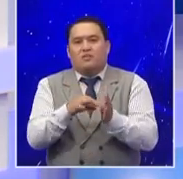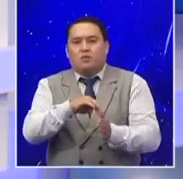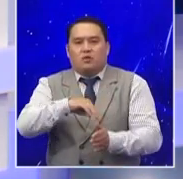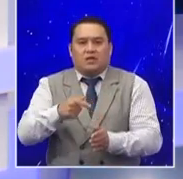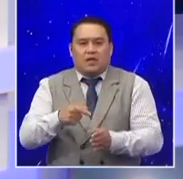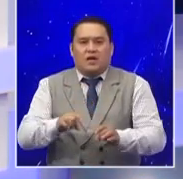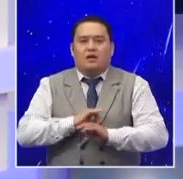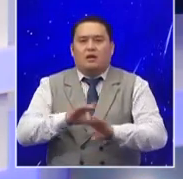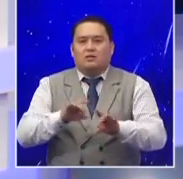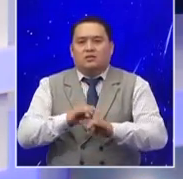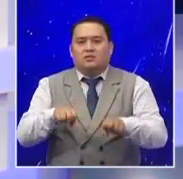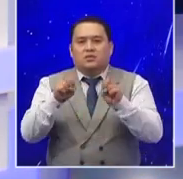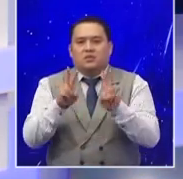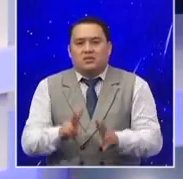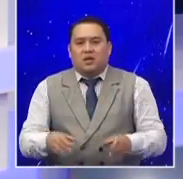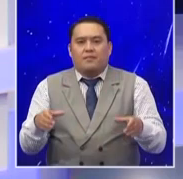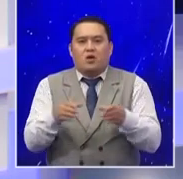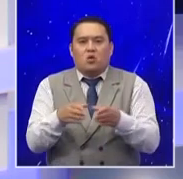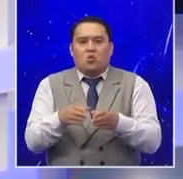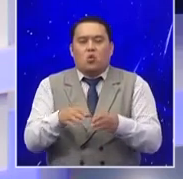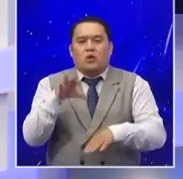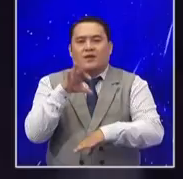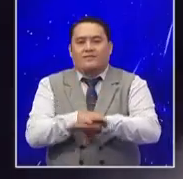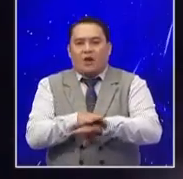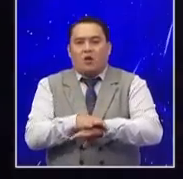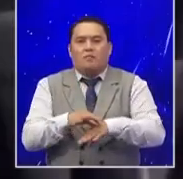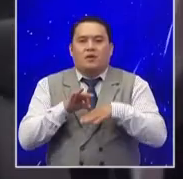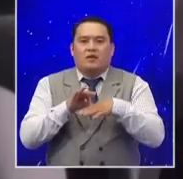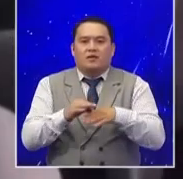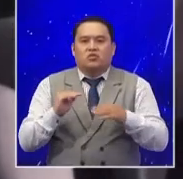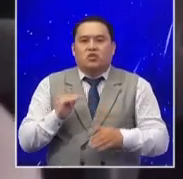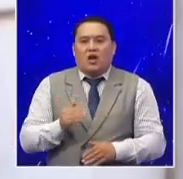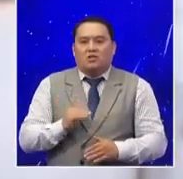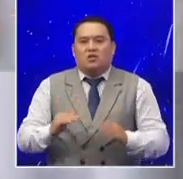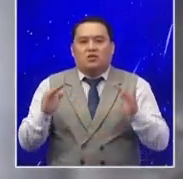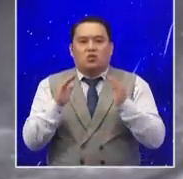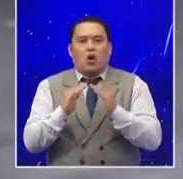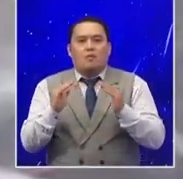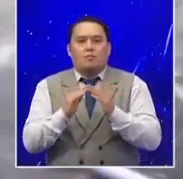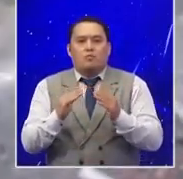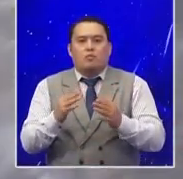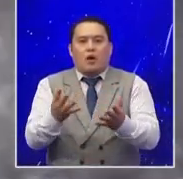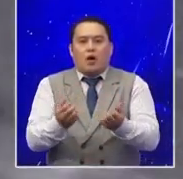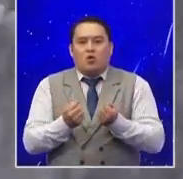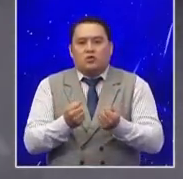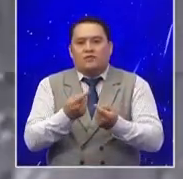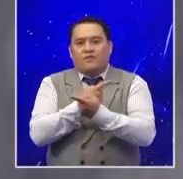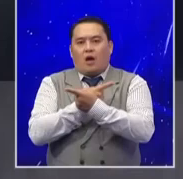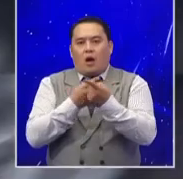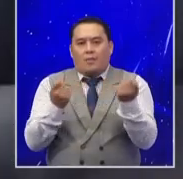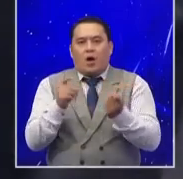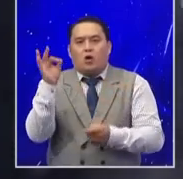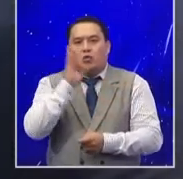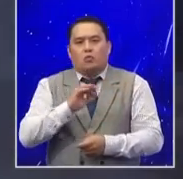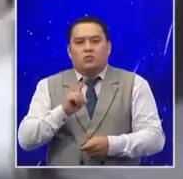тенге, передает закон КЗ. Операция по поимке наркокурьера проведена в одном из частных секторов столицы после получения оперативной информации о